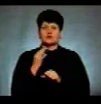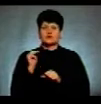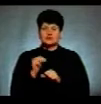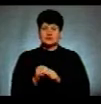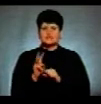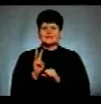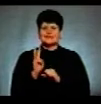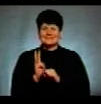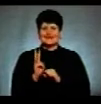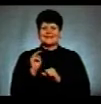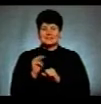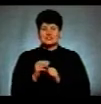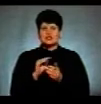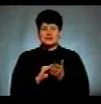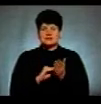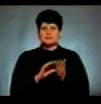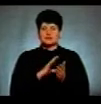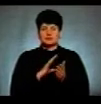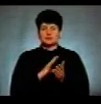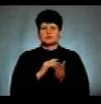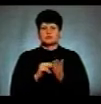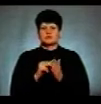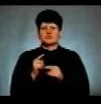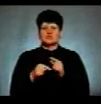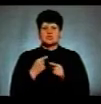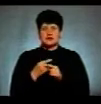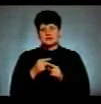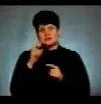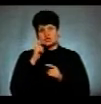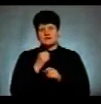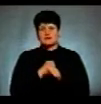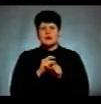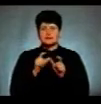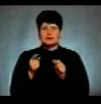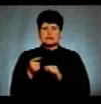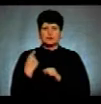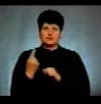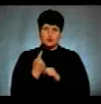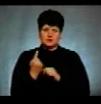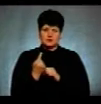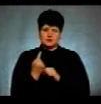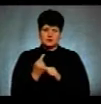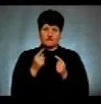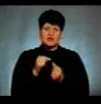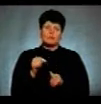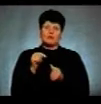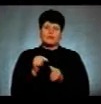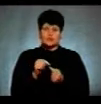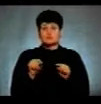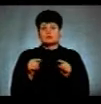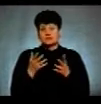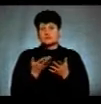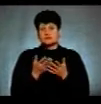3 тисячі рецептів, щоб ви розуміли, були отоварені саме через комунальні аптеки Тернопільської області. Відповідно, ну, створився